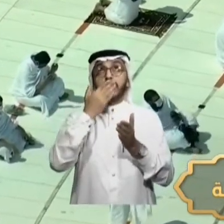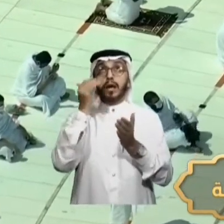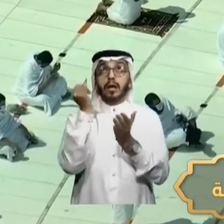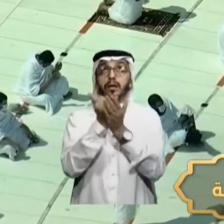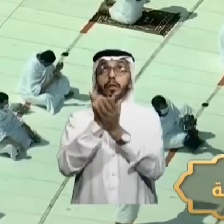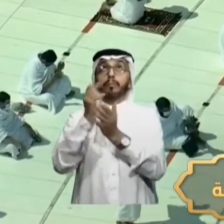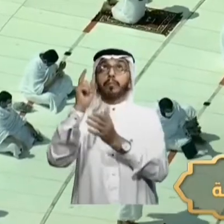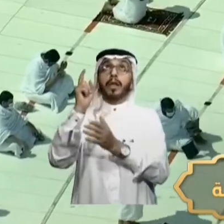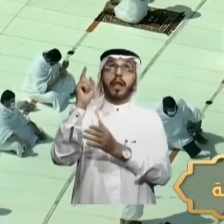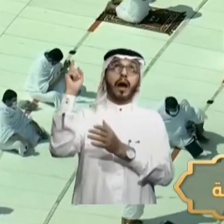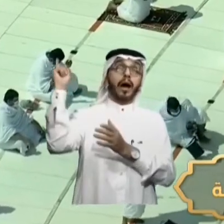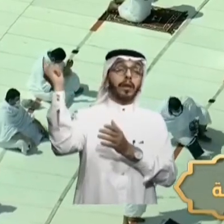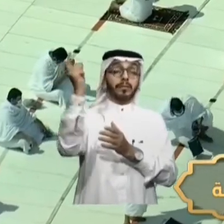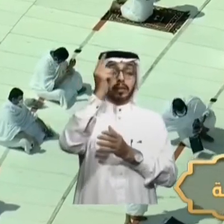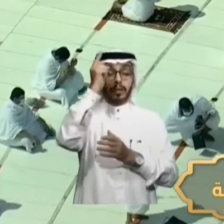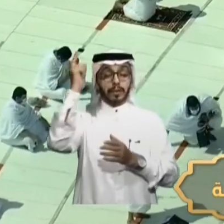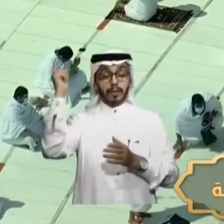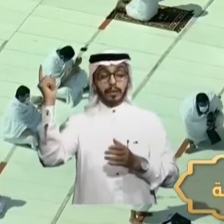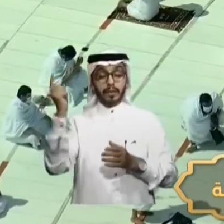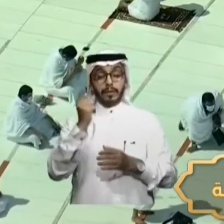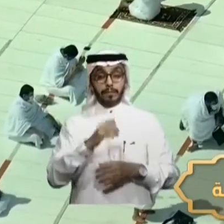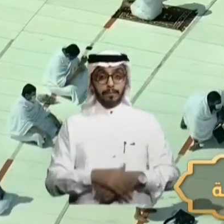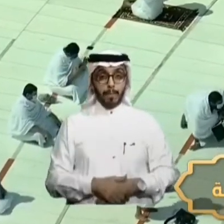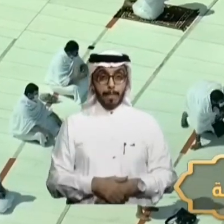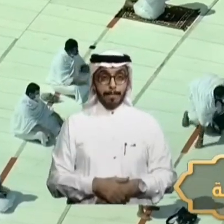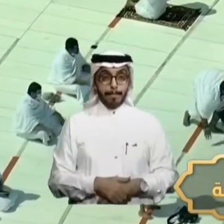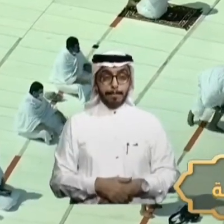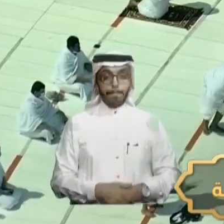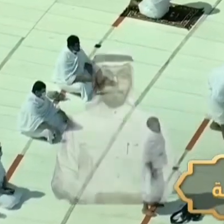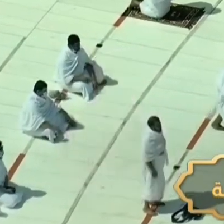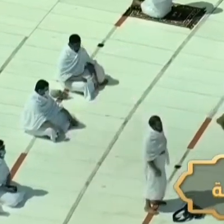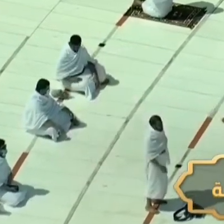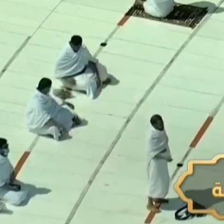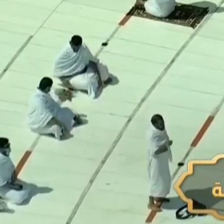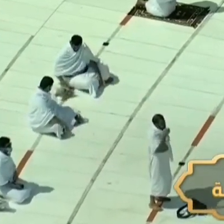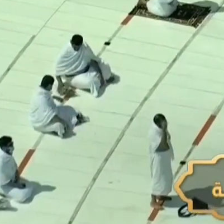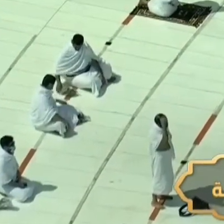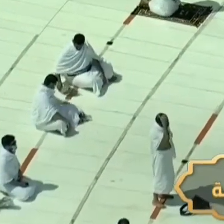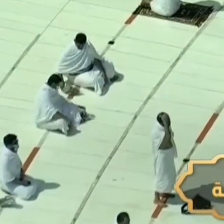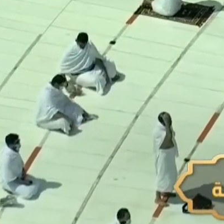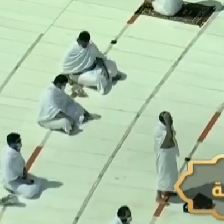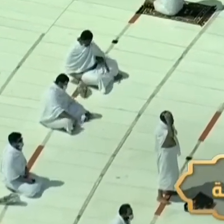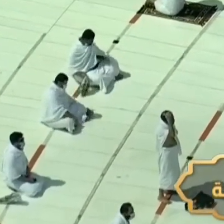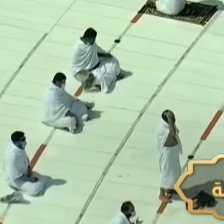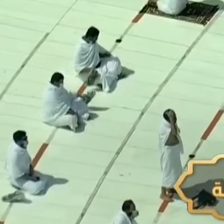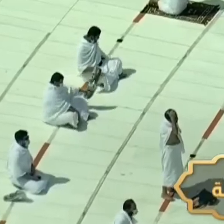الحمد لله رب العالمين.